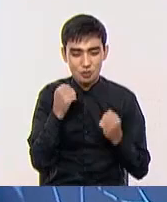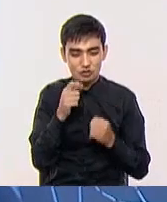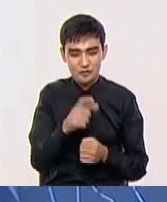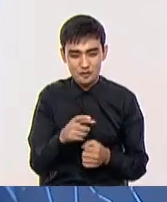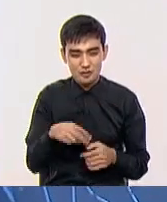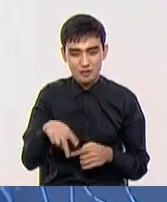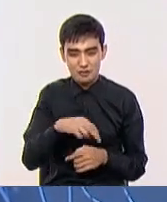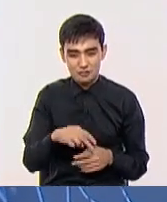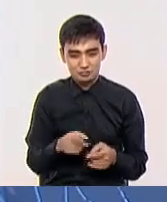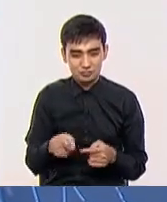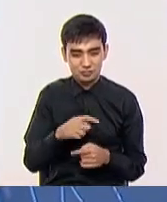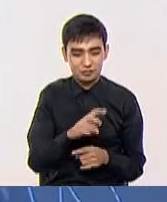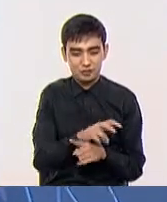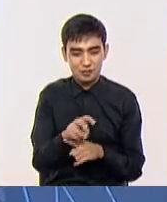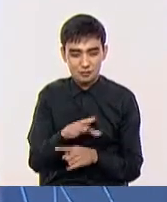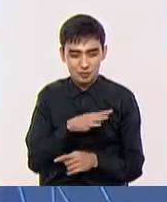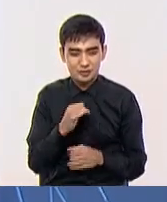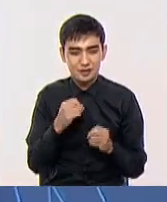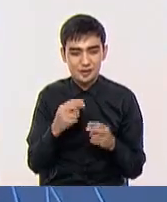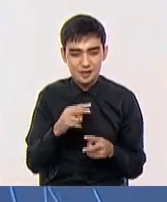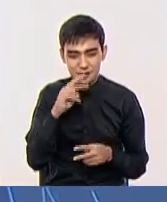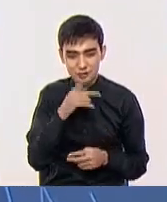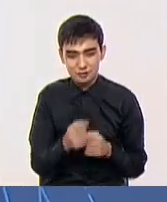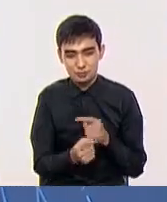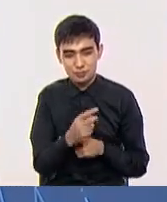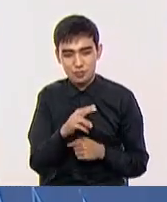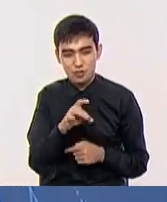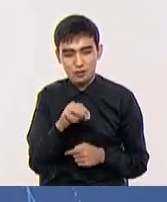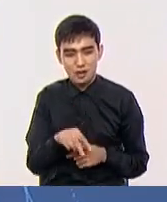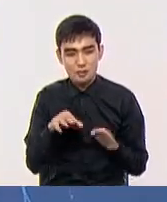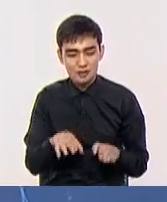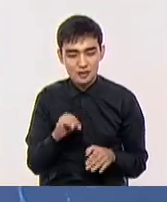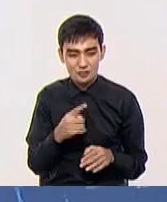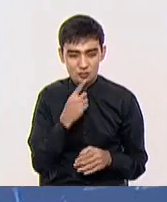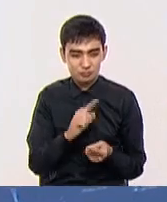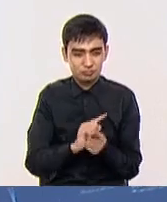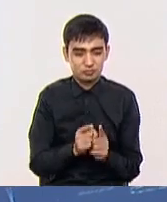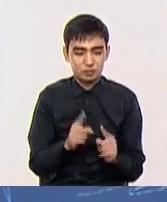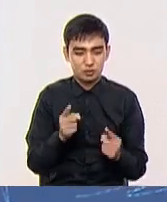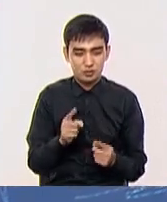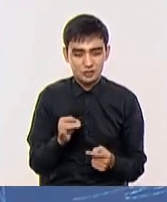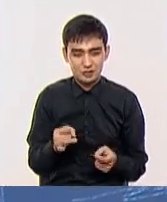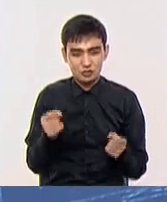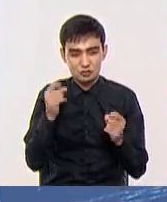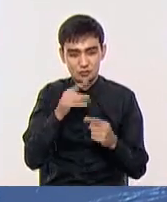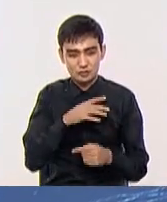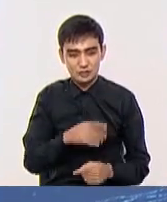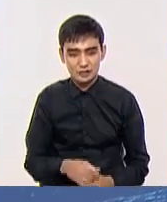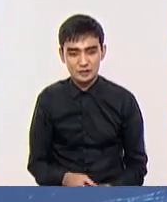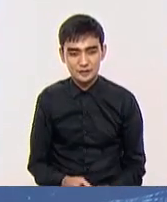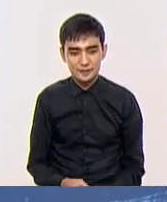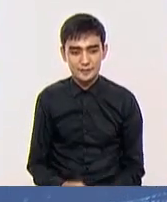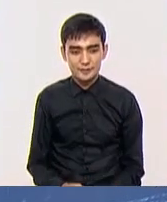по кругу все инстанции. Как попадают ошибки на портал? И почему так сложно их исправить, разбиралась Людмила Батюшкина.